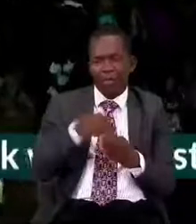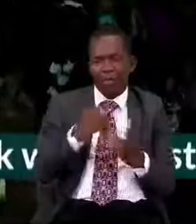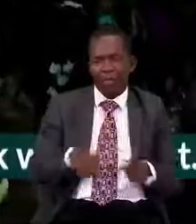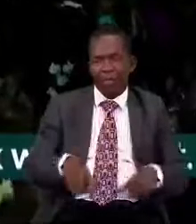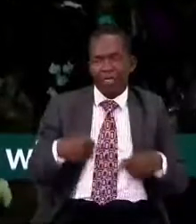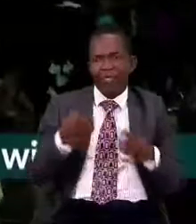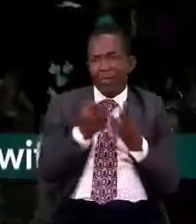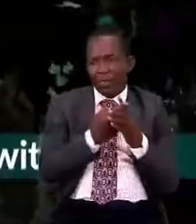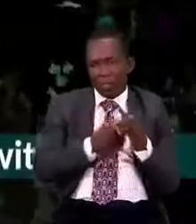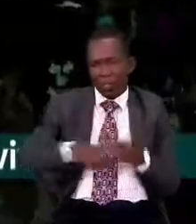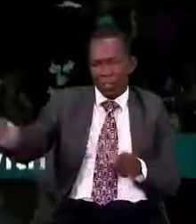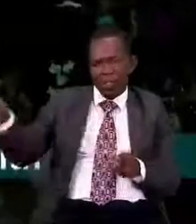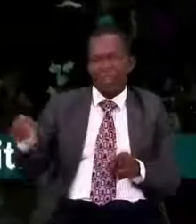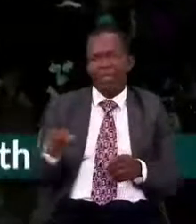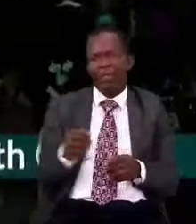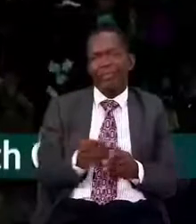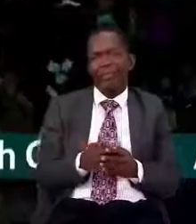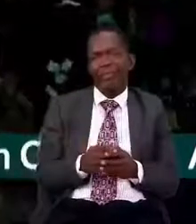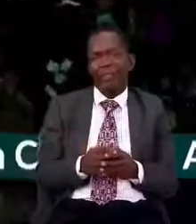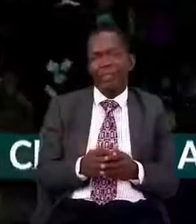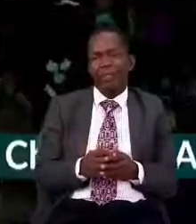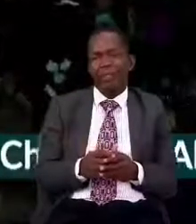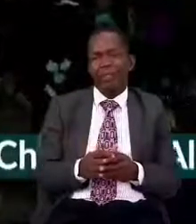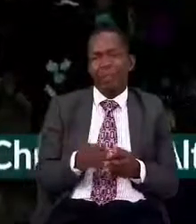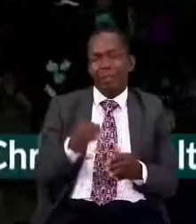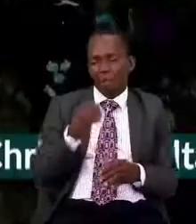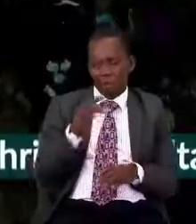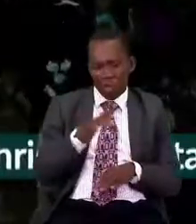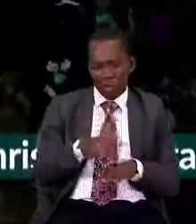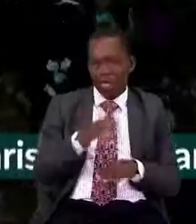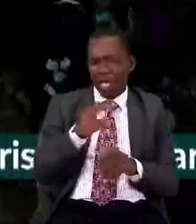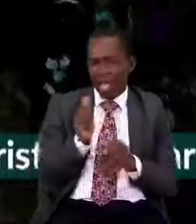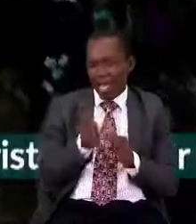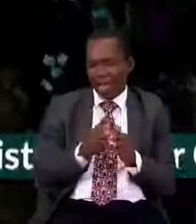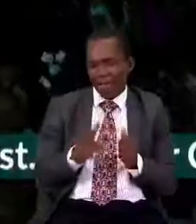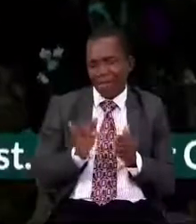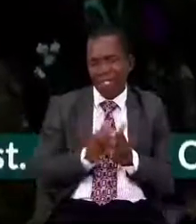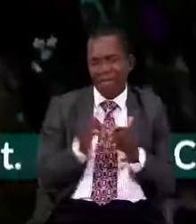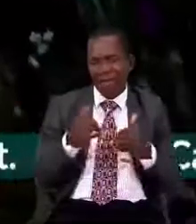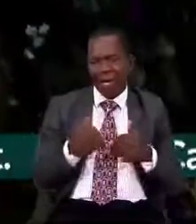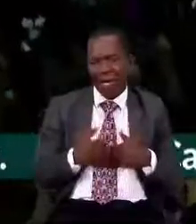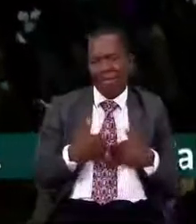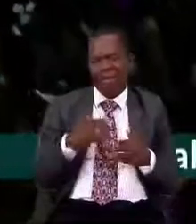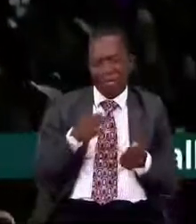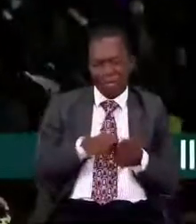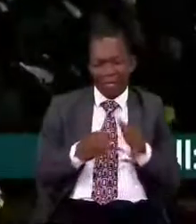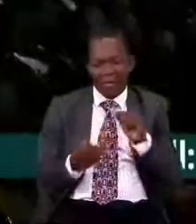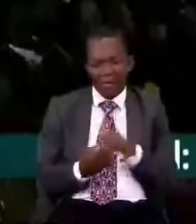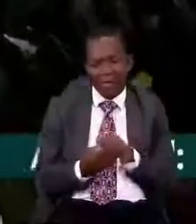Il a dit, touche là où tu as le mal. En obéissance, ils ont touché. Seulement,